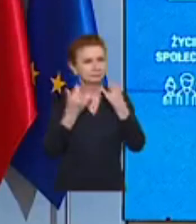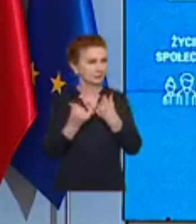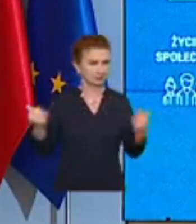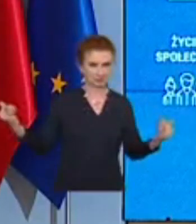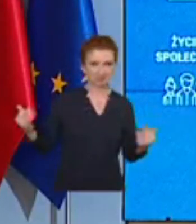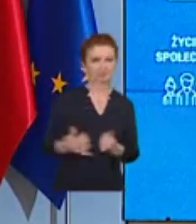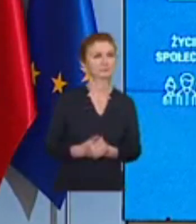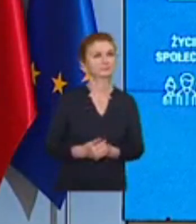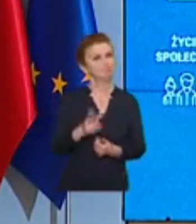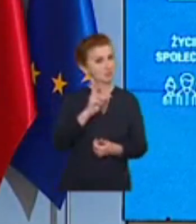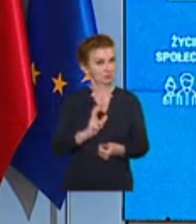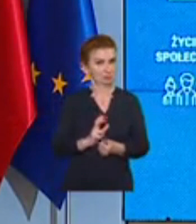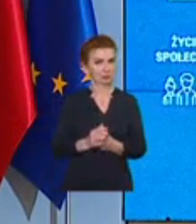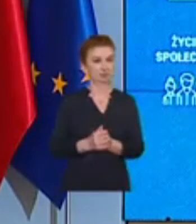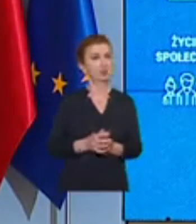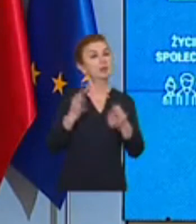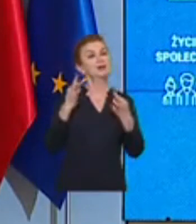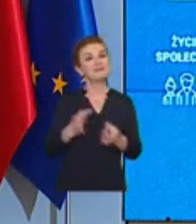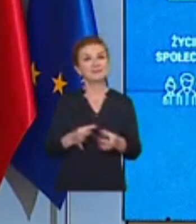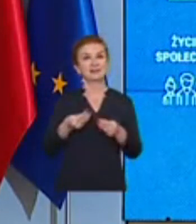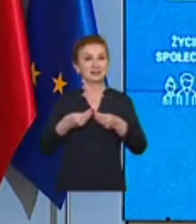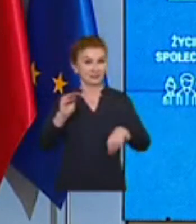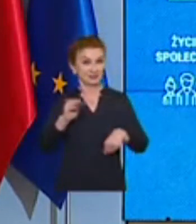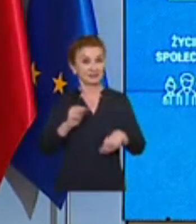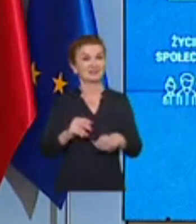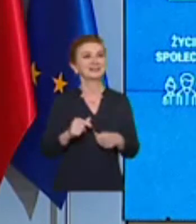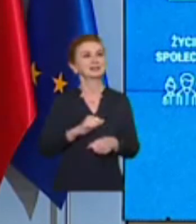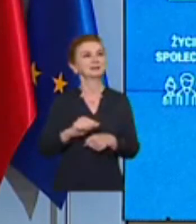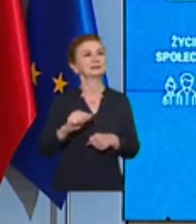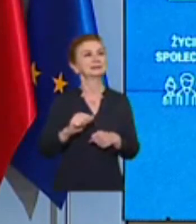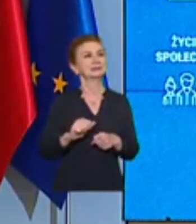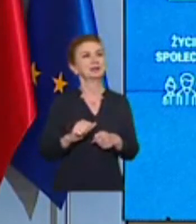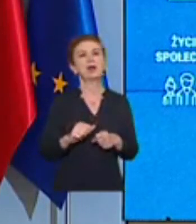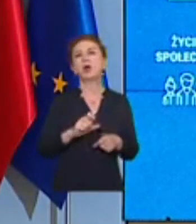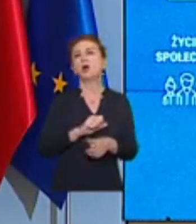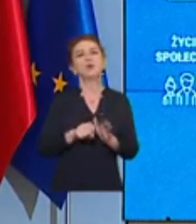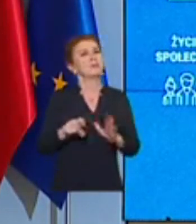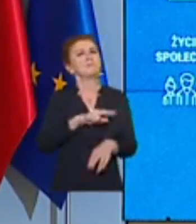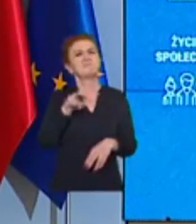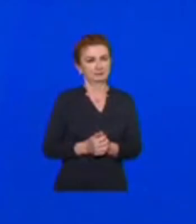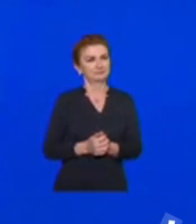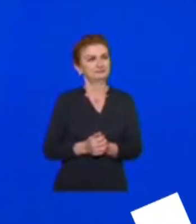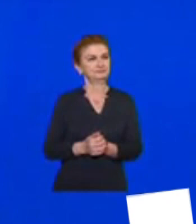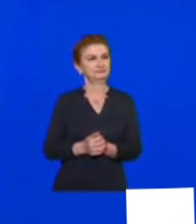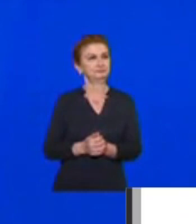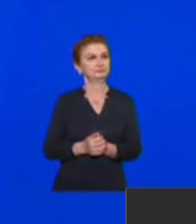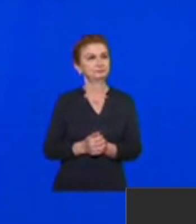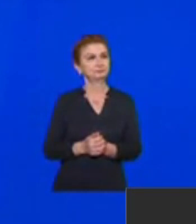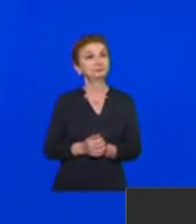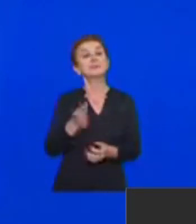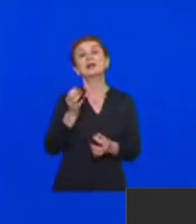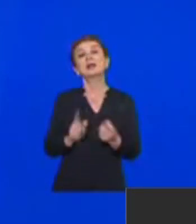do normalności nie zwalnia nas jednak ze stosowania podstawowych zasad bezpieczeństwa.